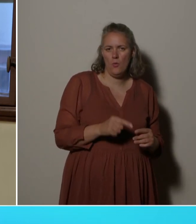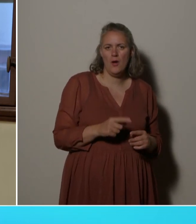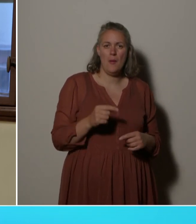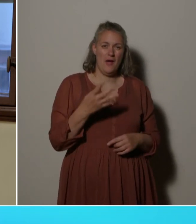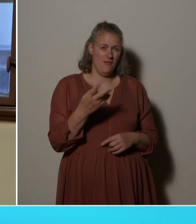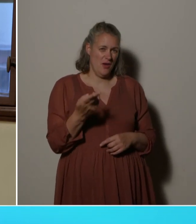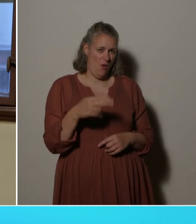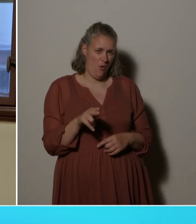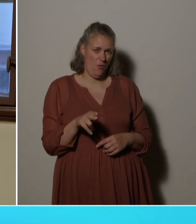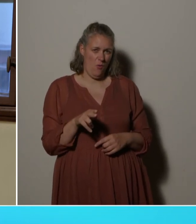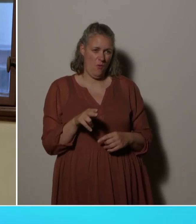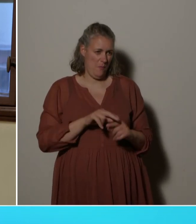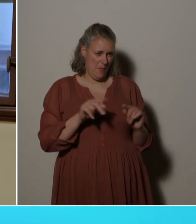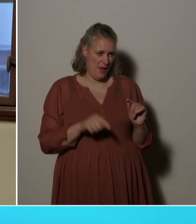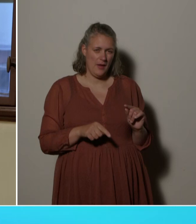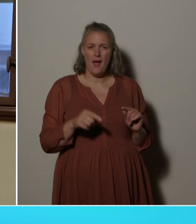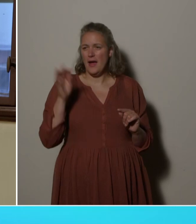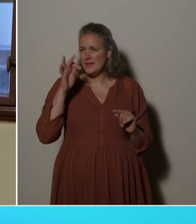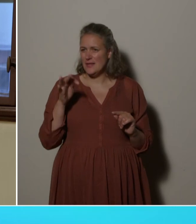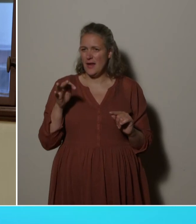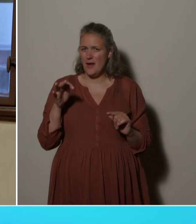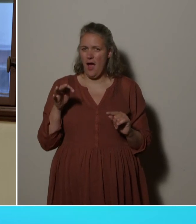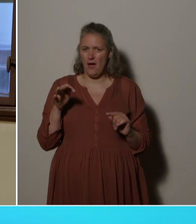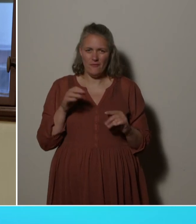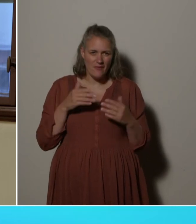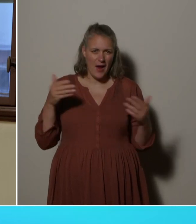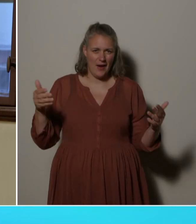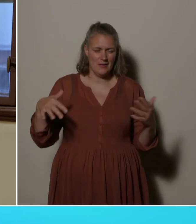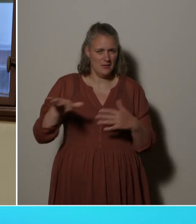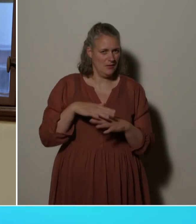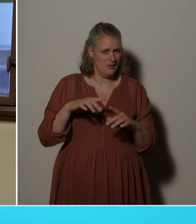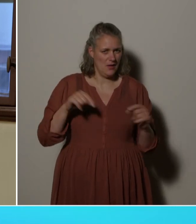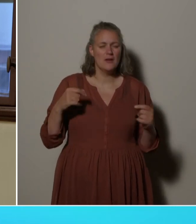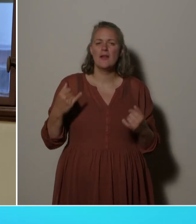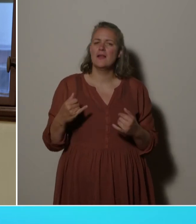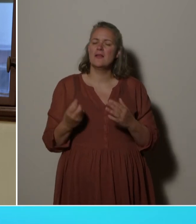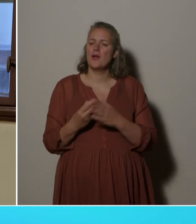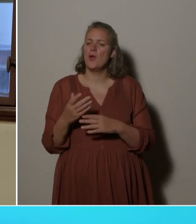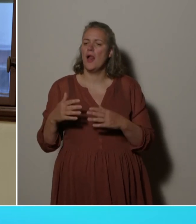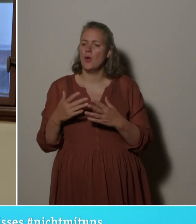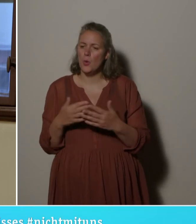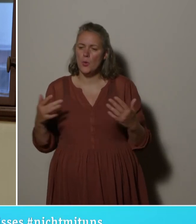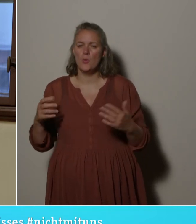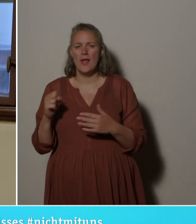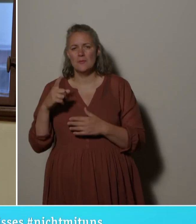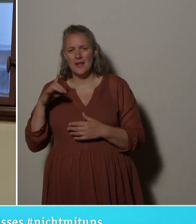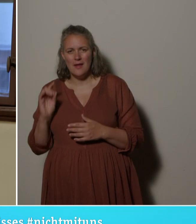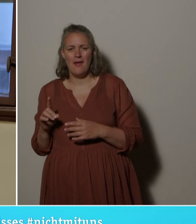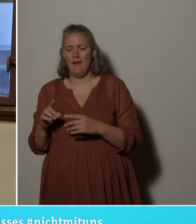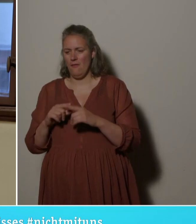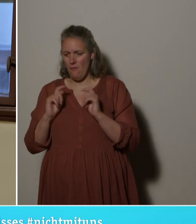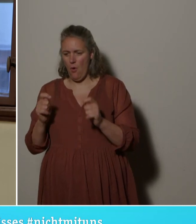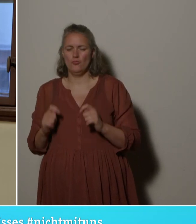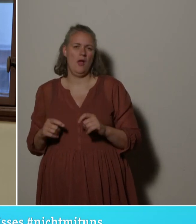ich dann das jenaweite Ticket, ich finde das, was aktuell vorgeschlagen ist von den Grünen und von der SPD, insofern zielführend, weil